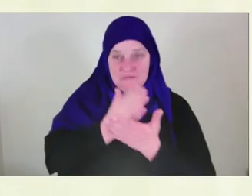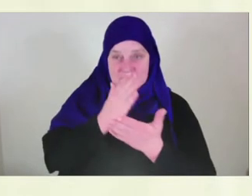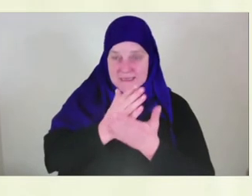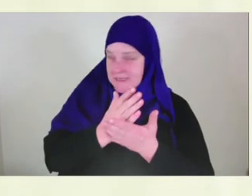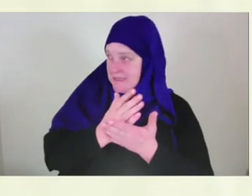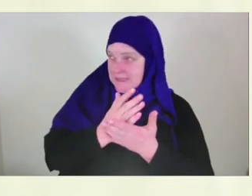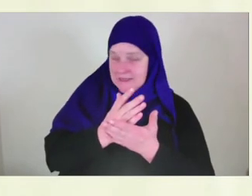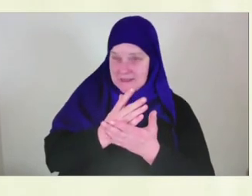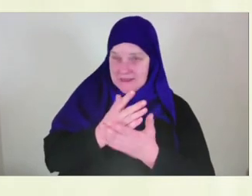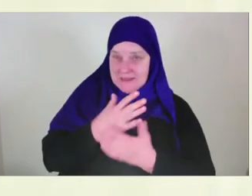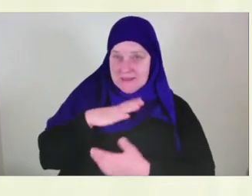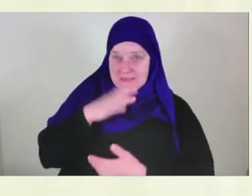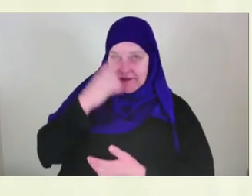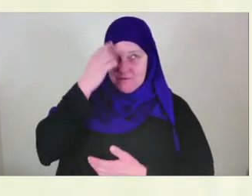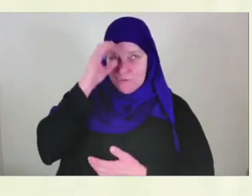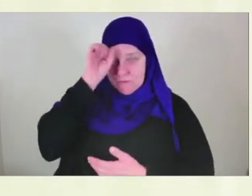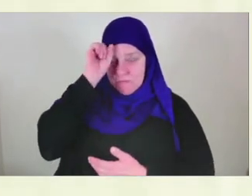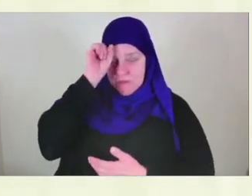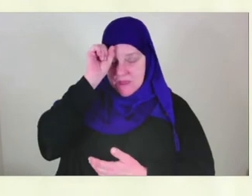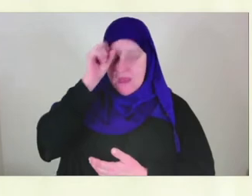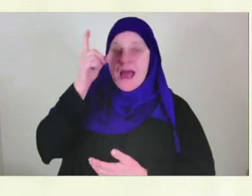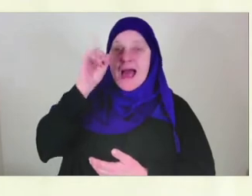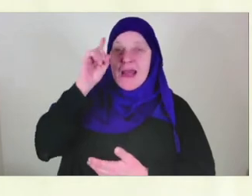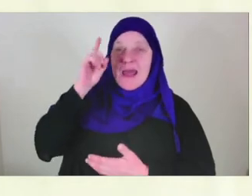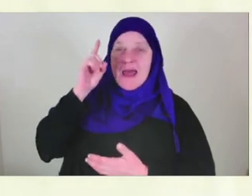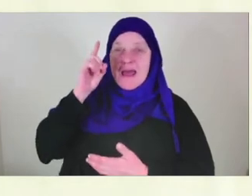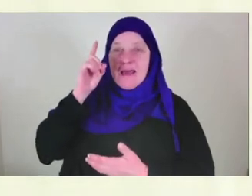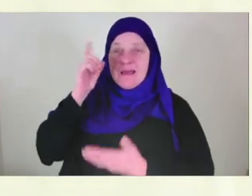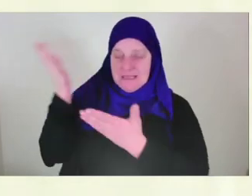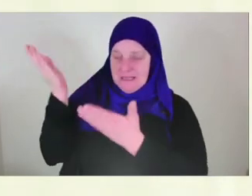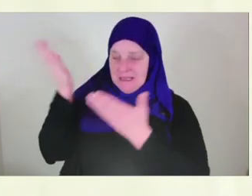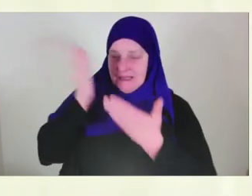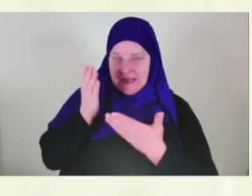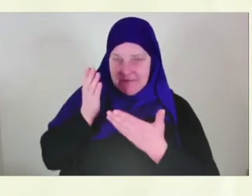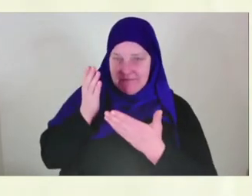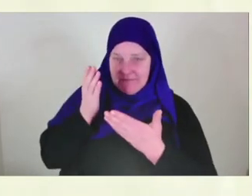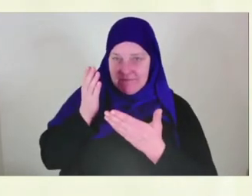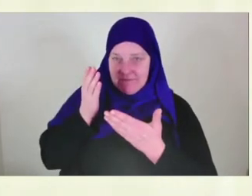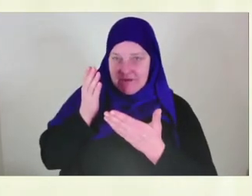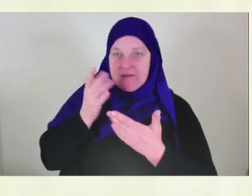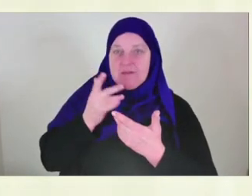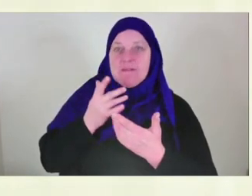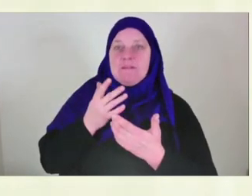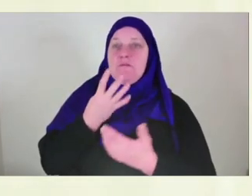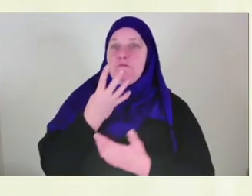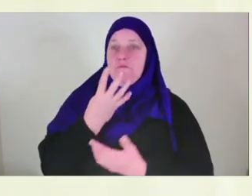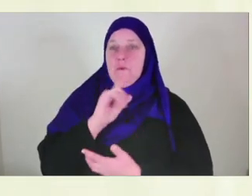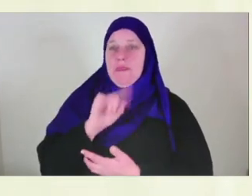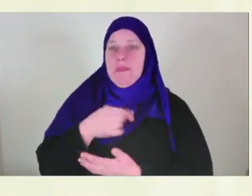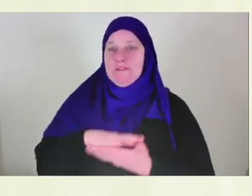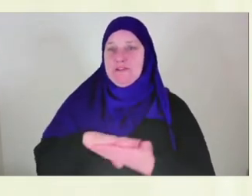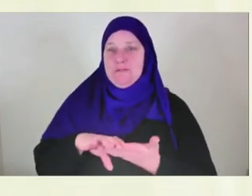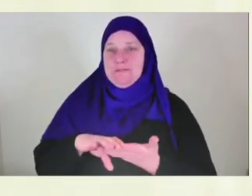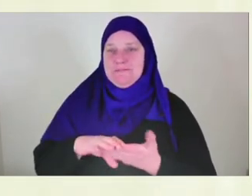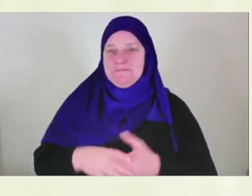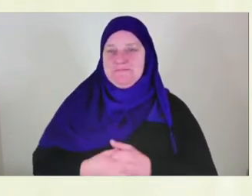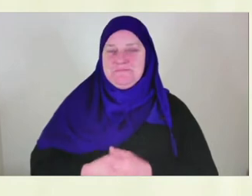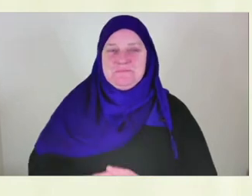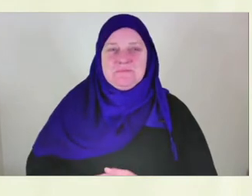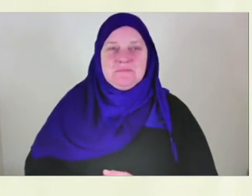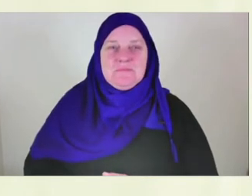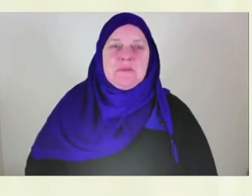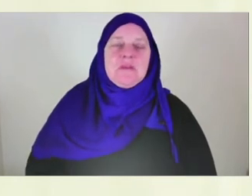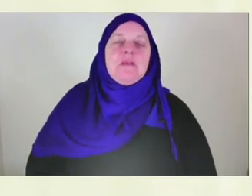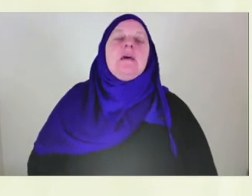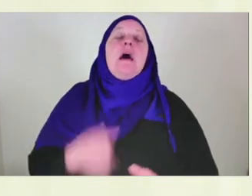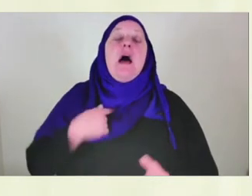صَاعِدٍ. Allah Azza wa Jal gives us. And that's why I need to look at it. Allah is giving me 80%. I'm not paying 20%.